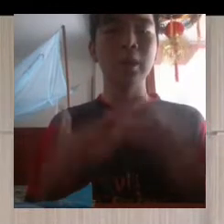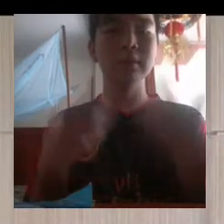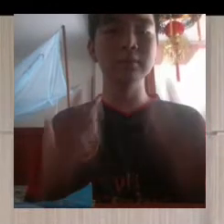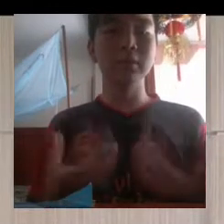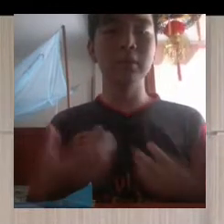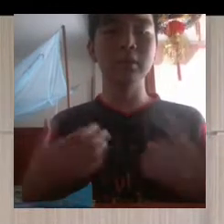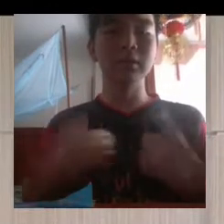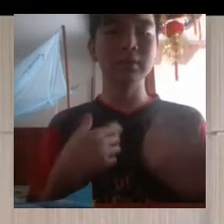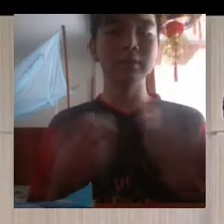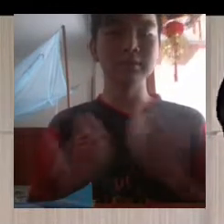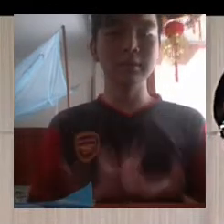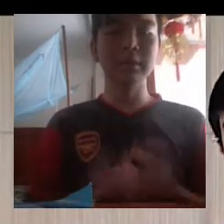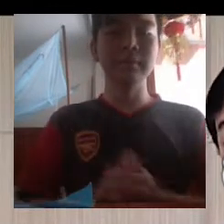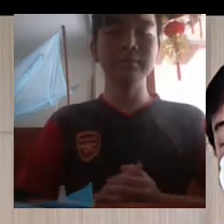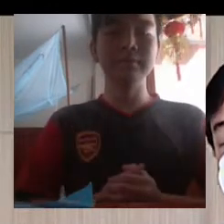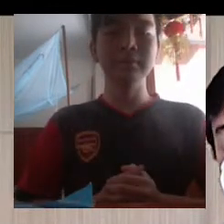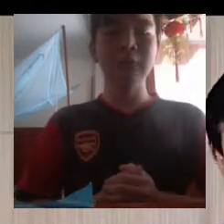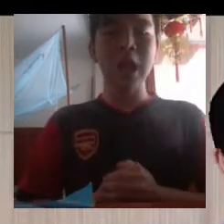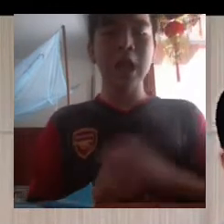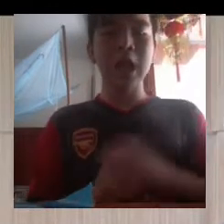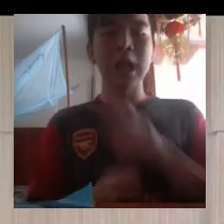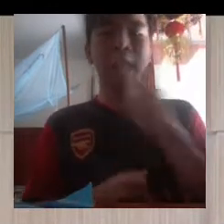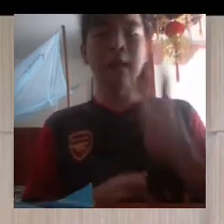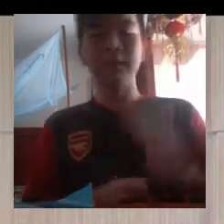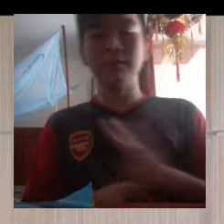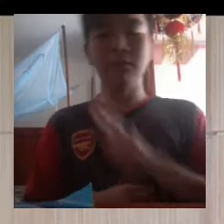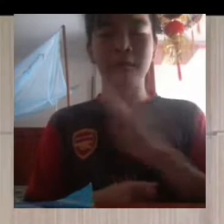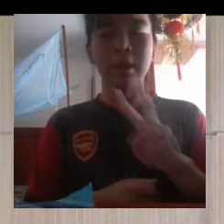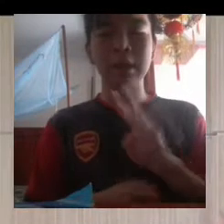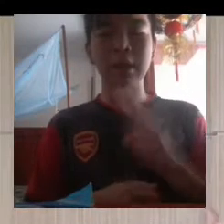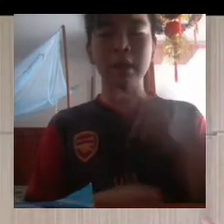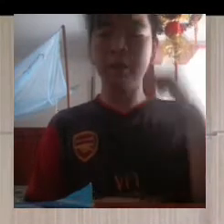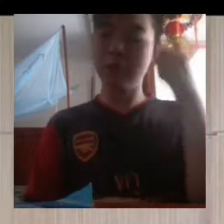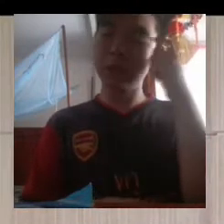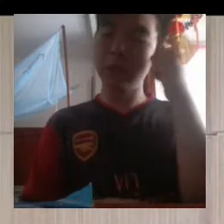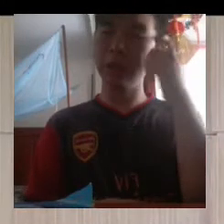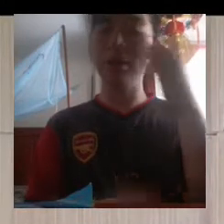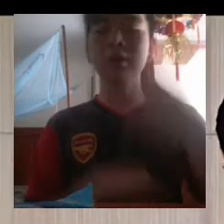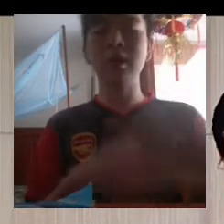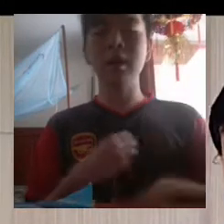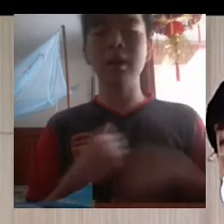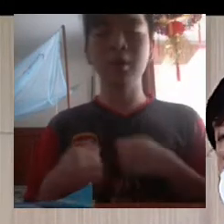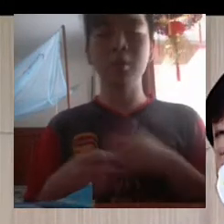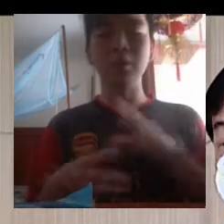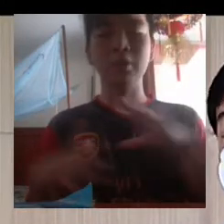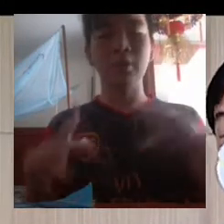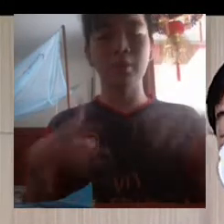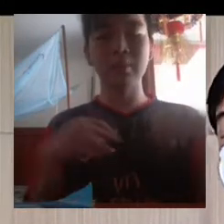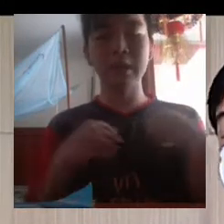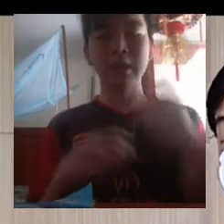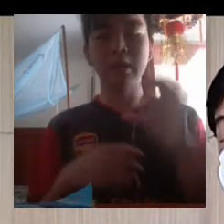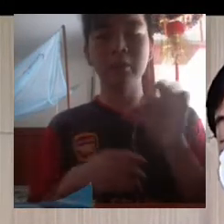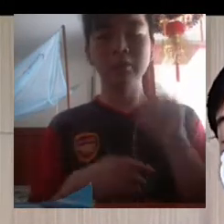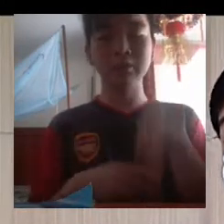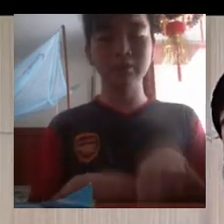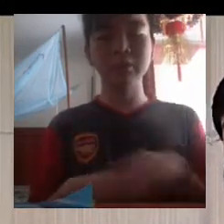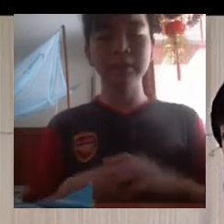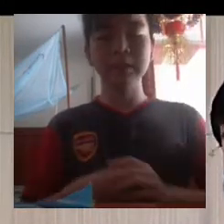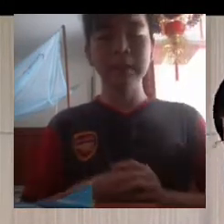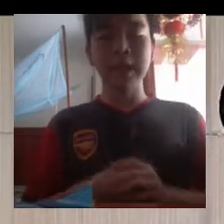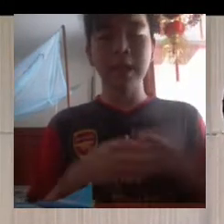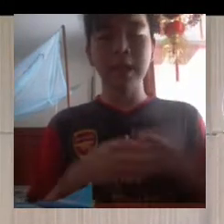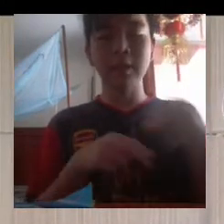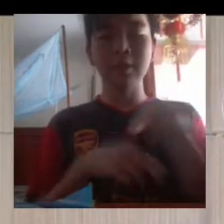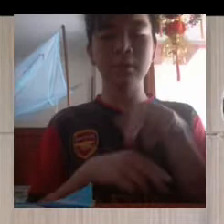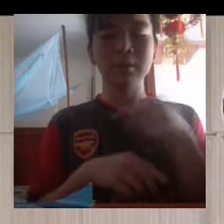tra cái việc đó như thế nào là có hết. Thế rồi hướng dẫn sử dụng phương hộ phòng hộ cá nhân, đúng việc